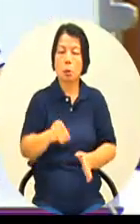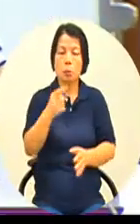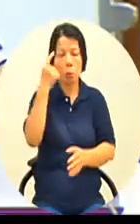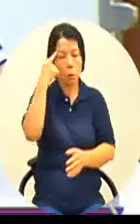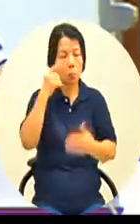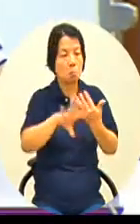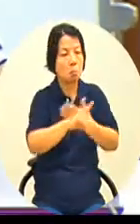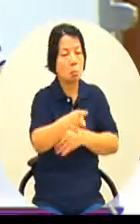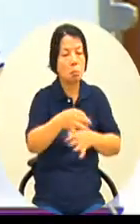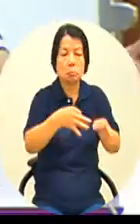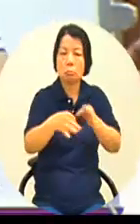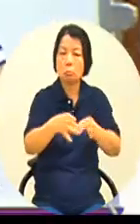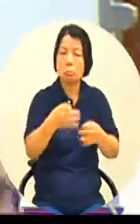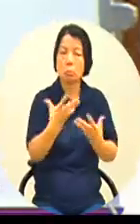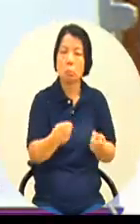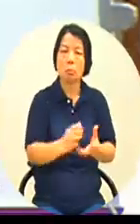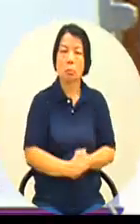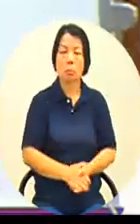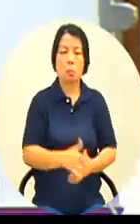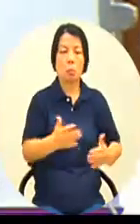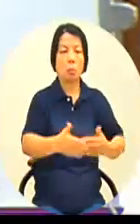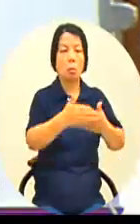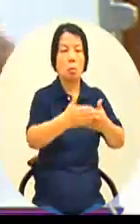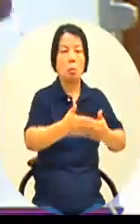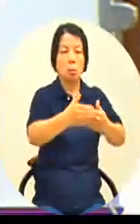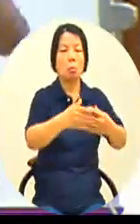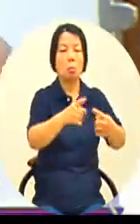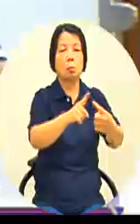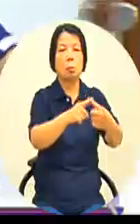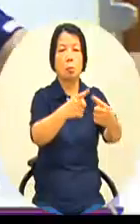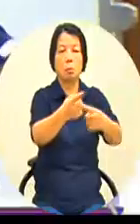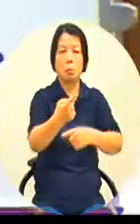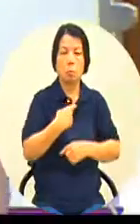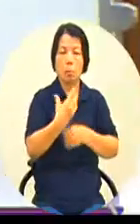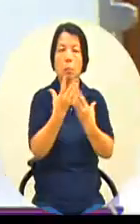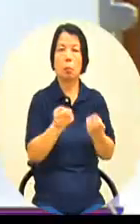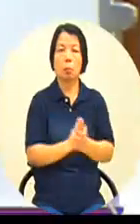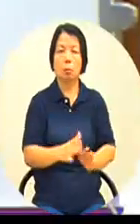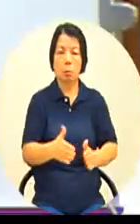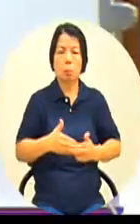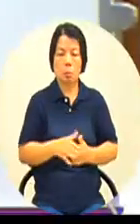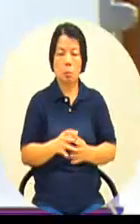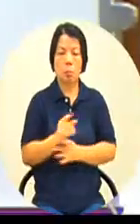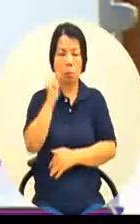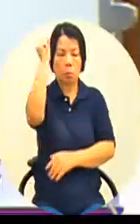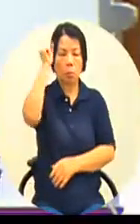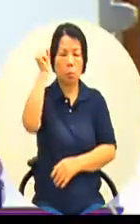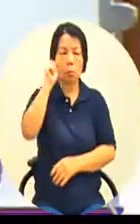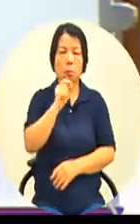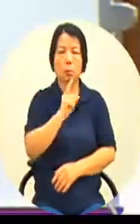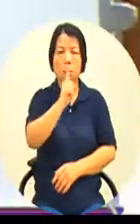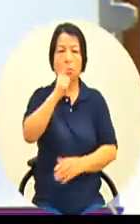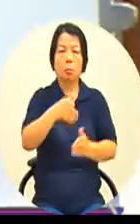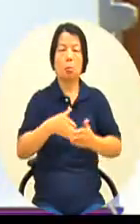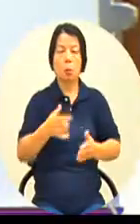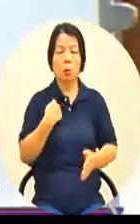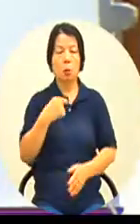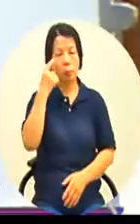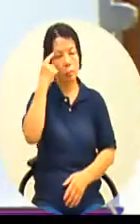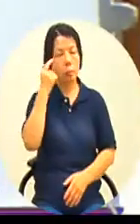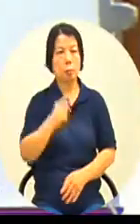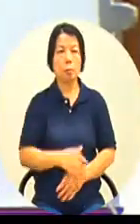有啊？一旦陆客无来，因即马哀就上街头抗议，讲要本二价。我的看法啊，